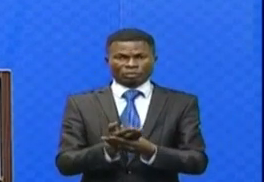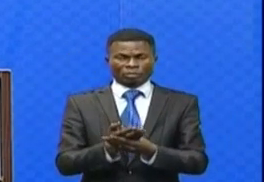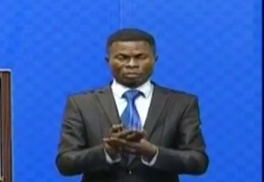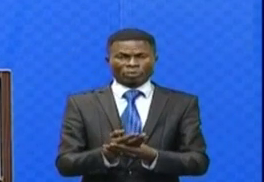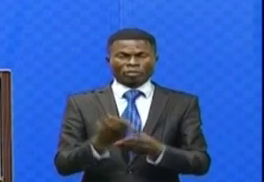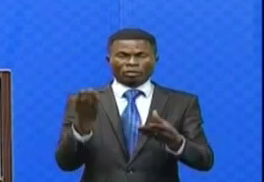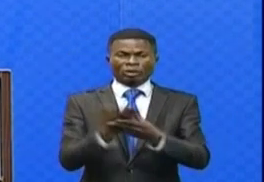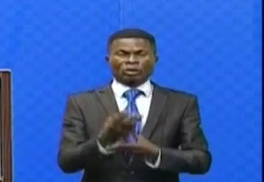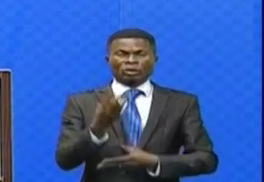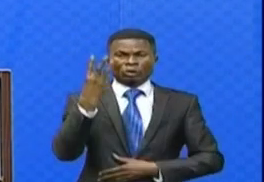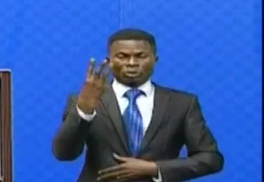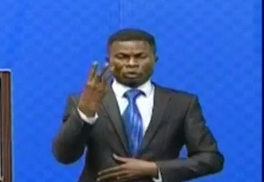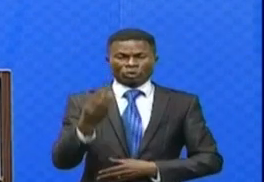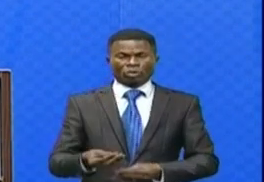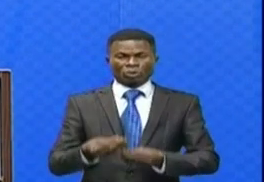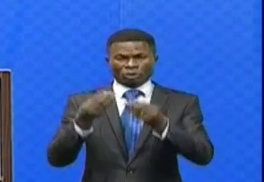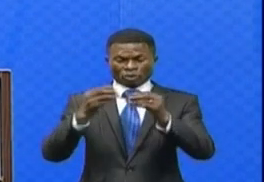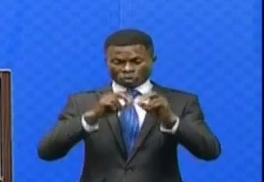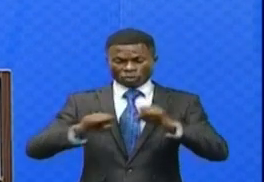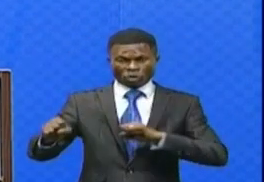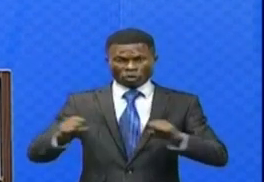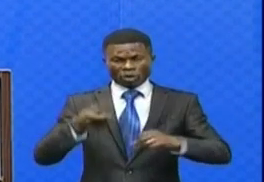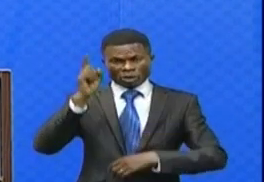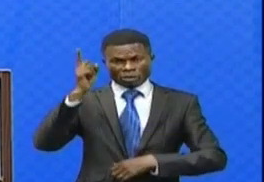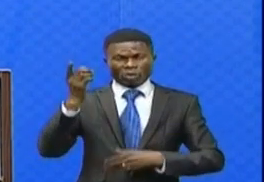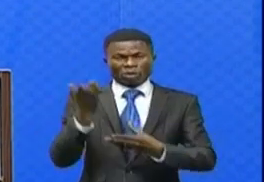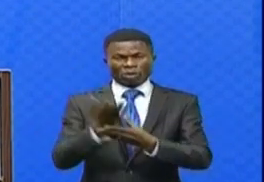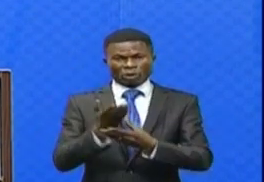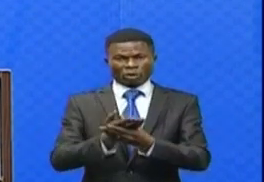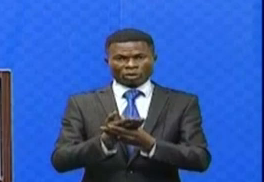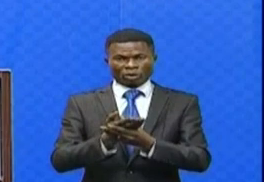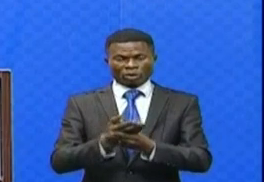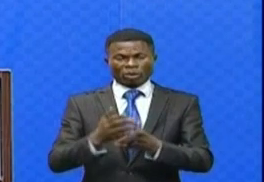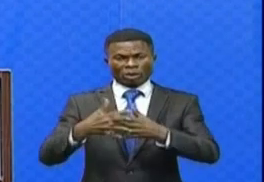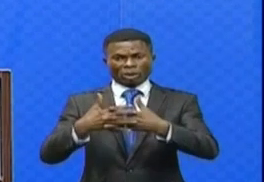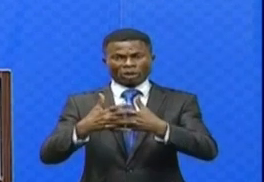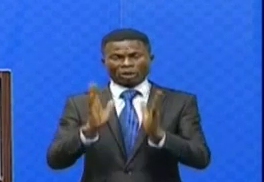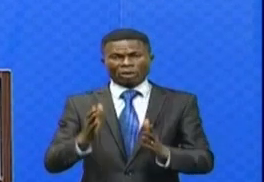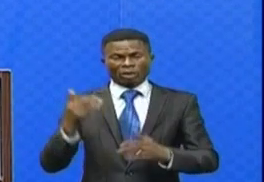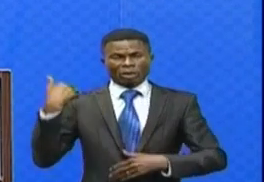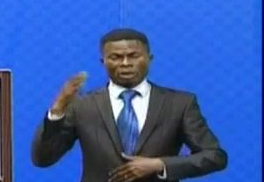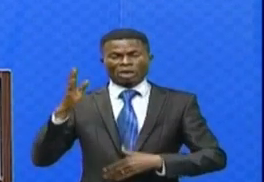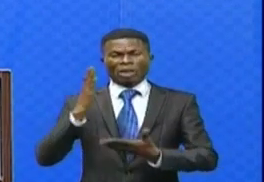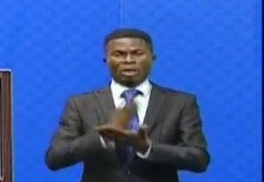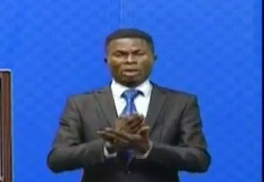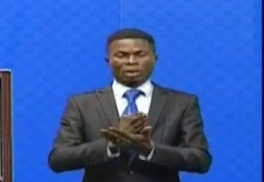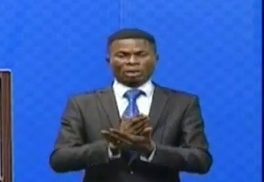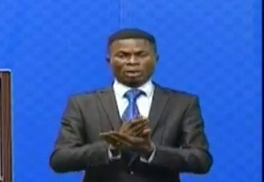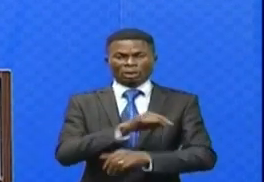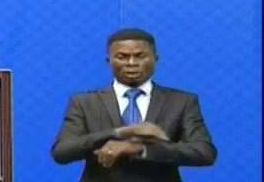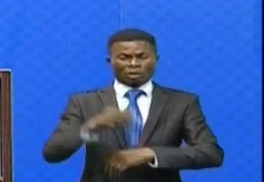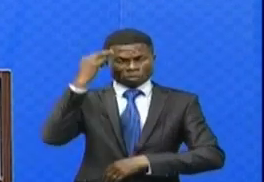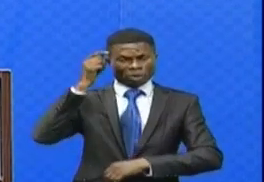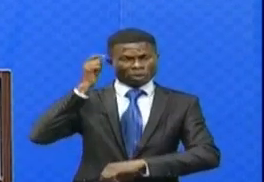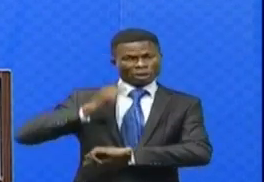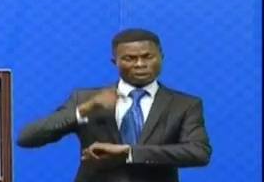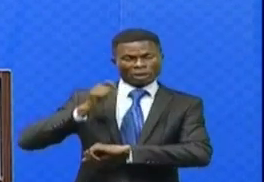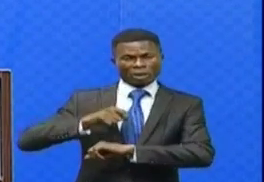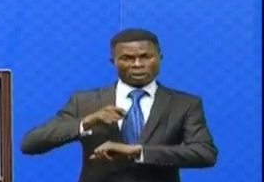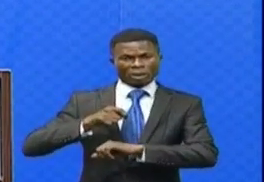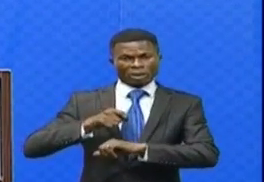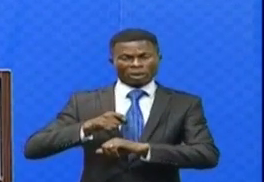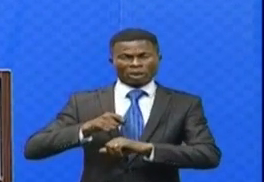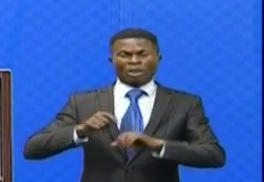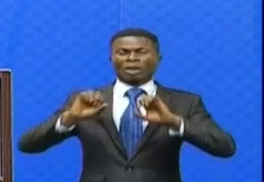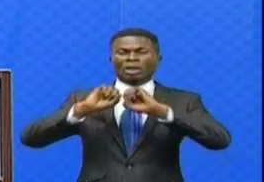dossiers ont été soumis à un examen le premier offre de partenariat public-privé ministère de la justice et la firme